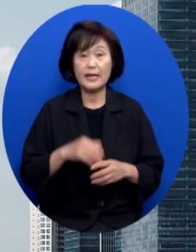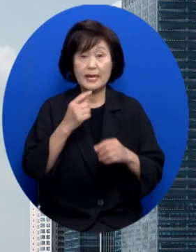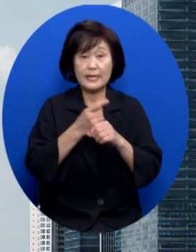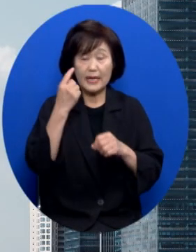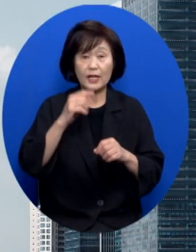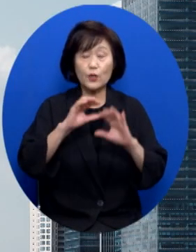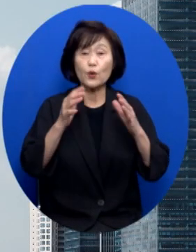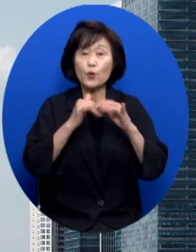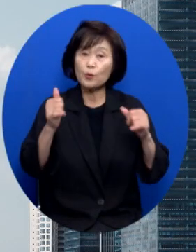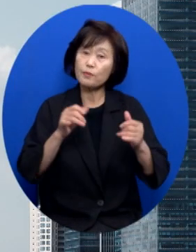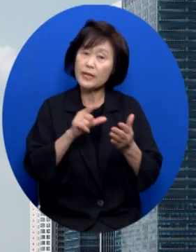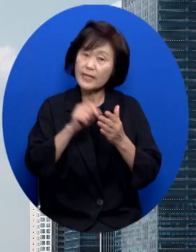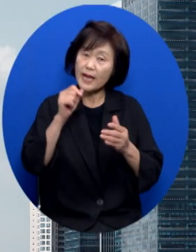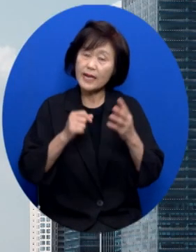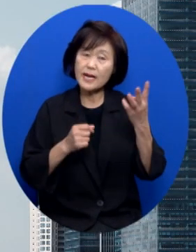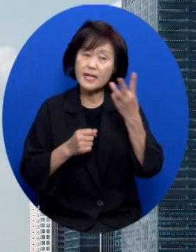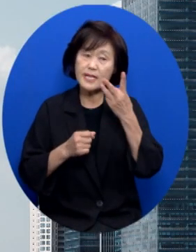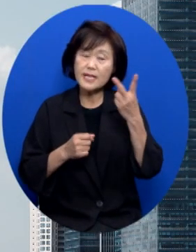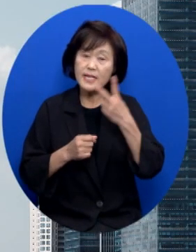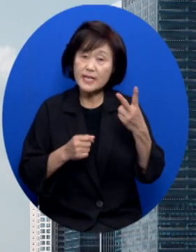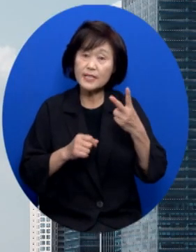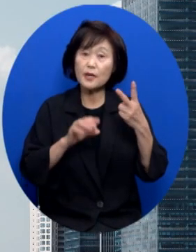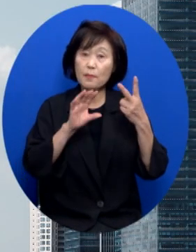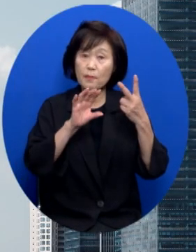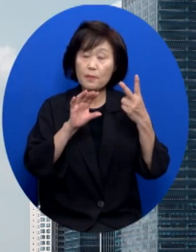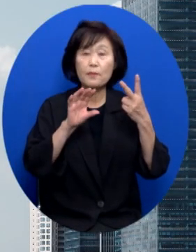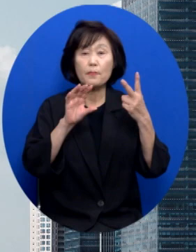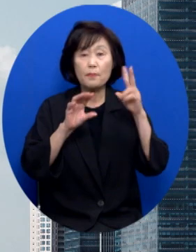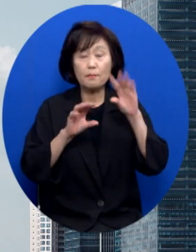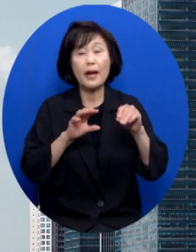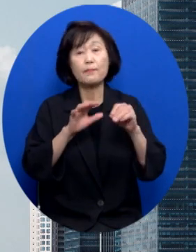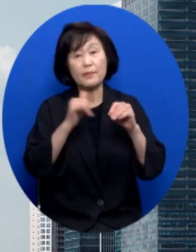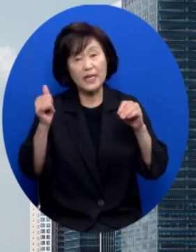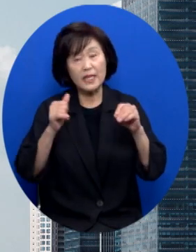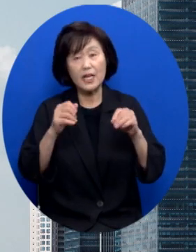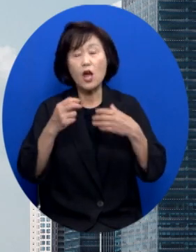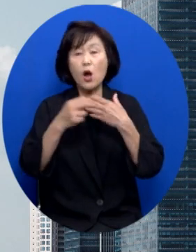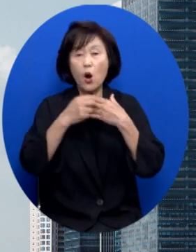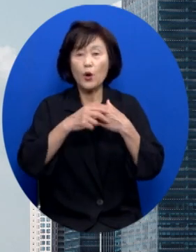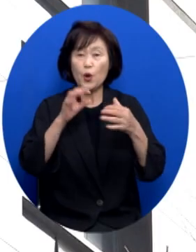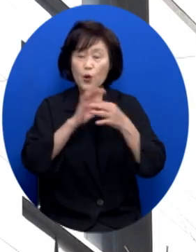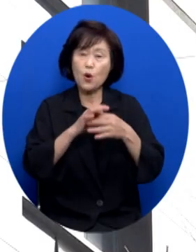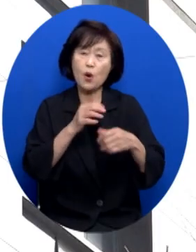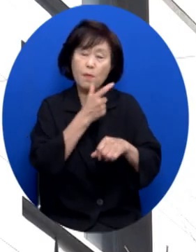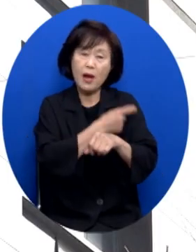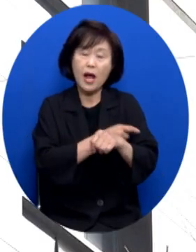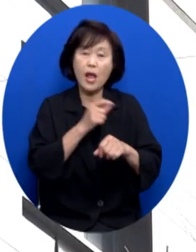지난해 우리 국민 약 2천만 명이 의료용 마약류를 복용한 것으로 나타났습니다.